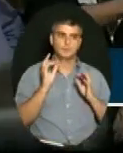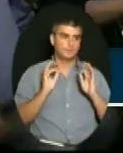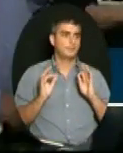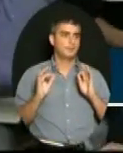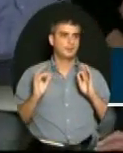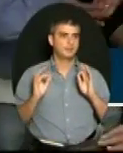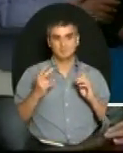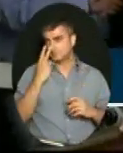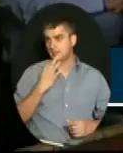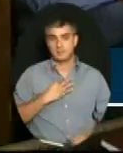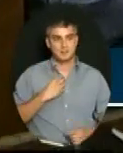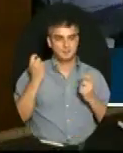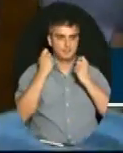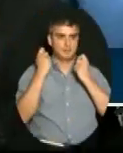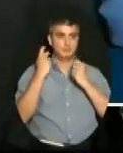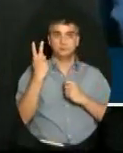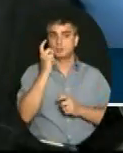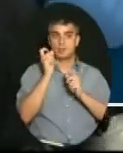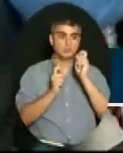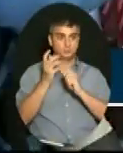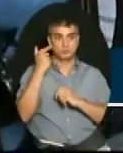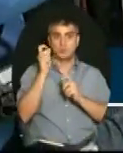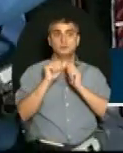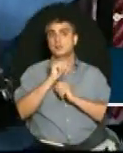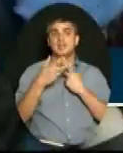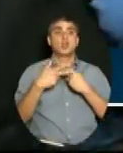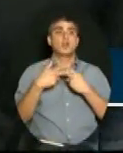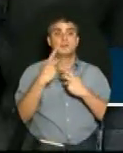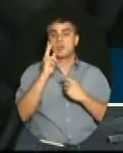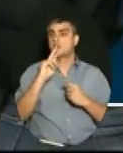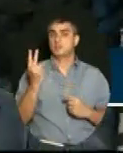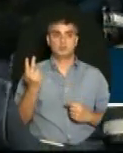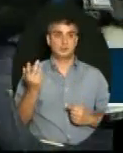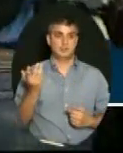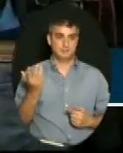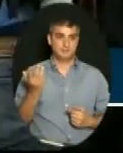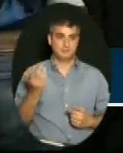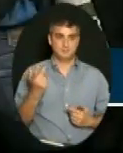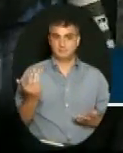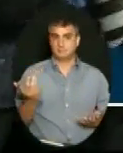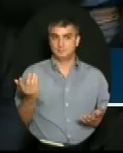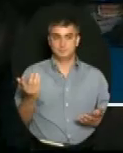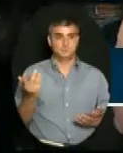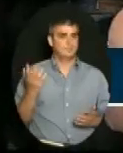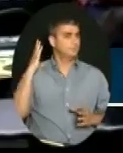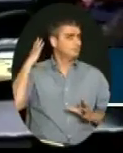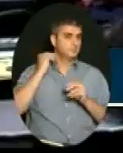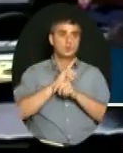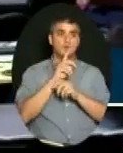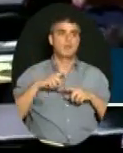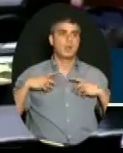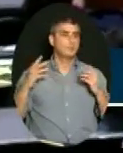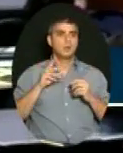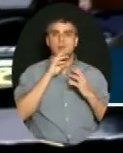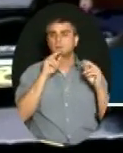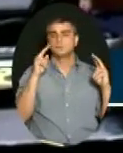הוא בעיניי מדהים. שני אנשים שהיו אנשים הכי קרובים אחד לשני, כל תקופת פרק חיים,